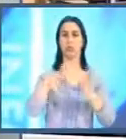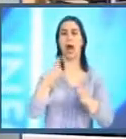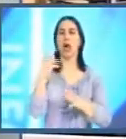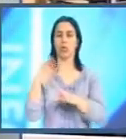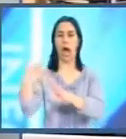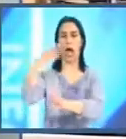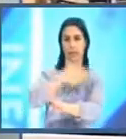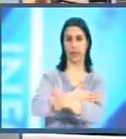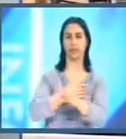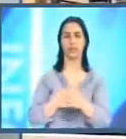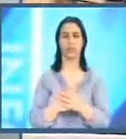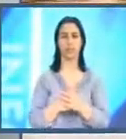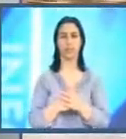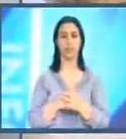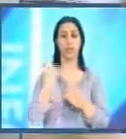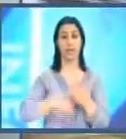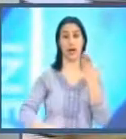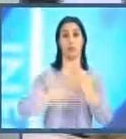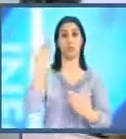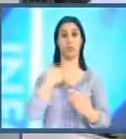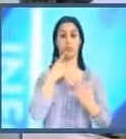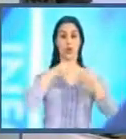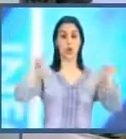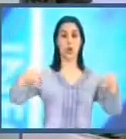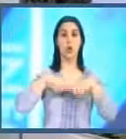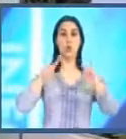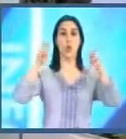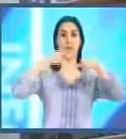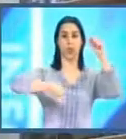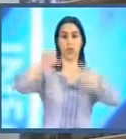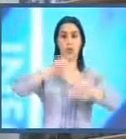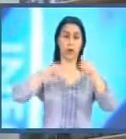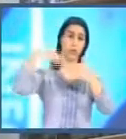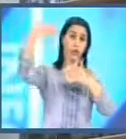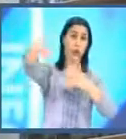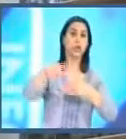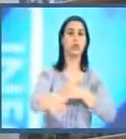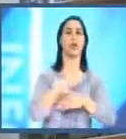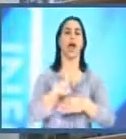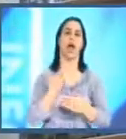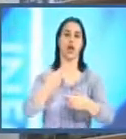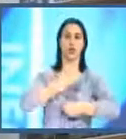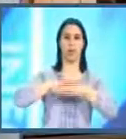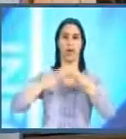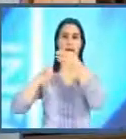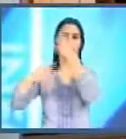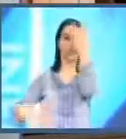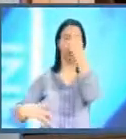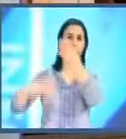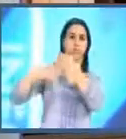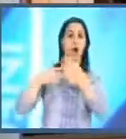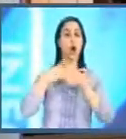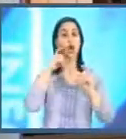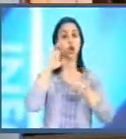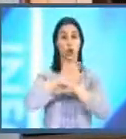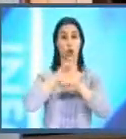6 mesos. L'entrada en funcionament dels nous quiròfans de l'hospital ajudaran a reduir aquestes llistes d'espera. La consellera de